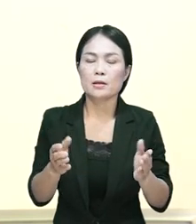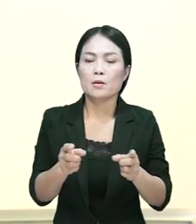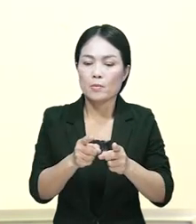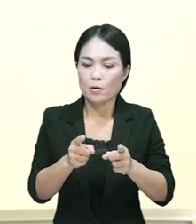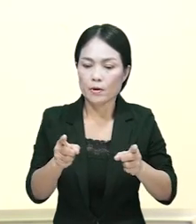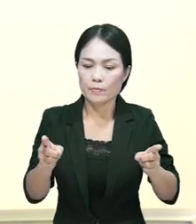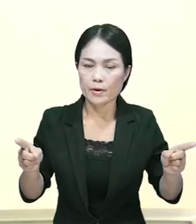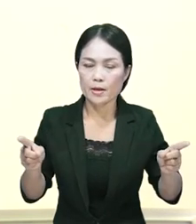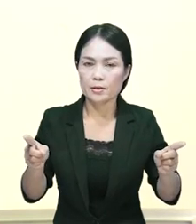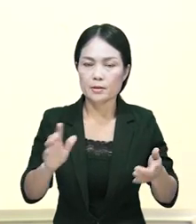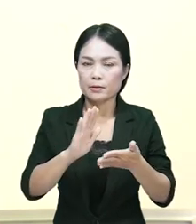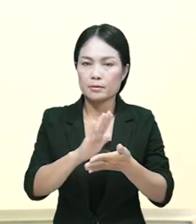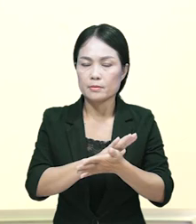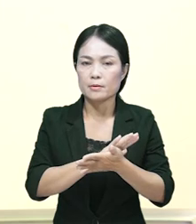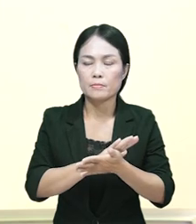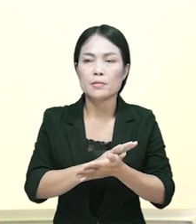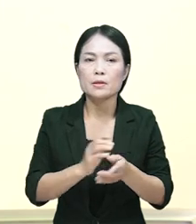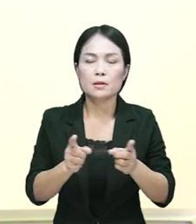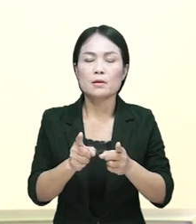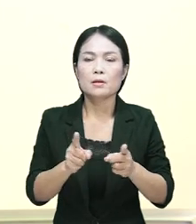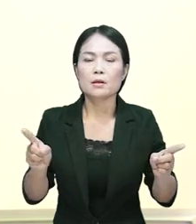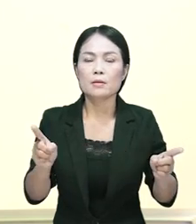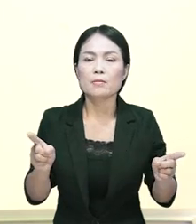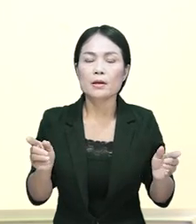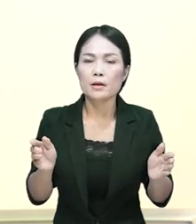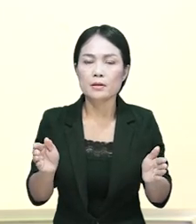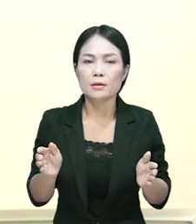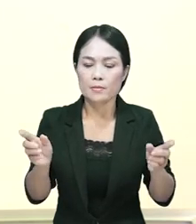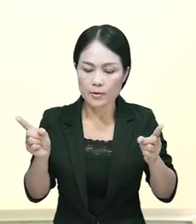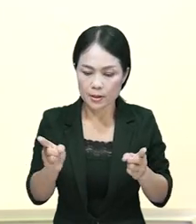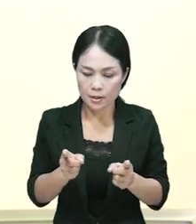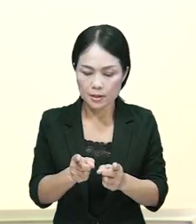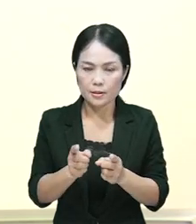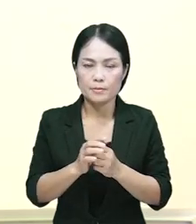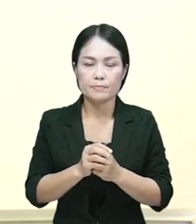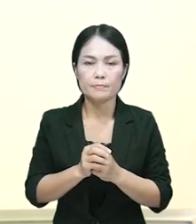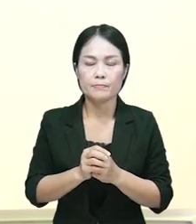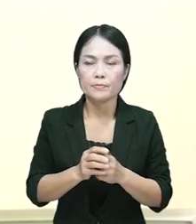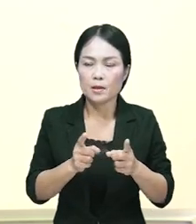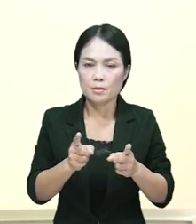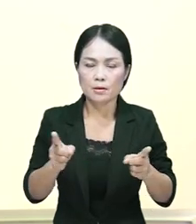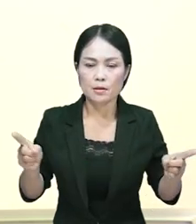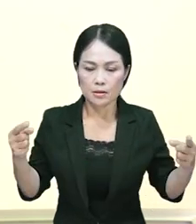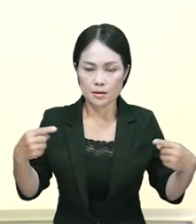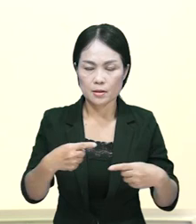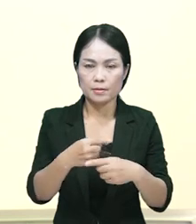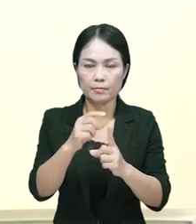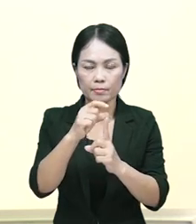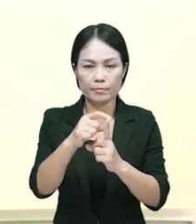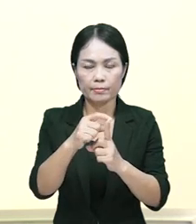វែងណាកូនណាចាចូលក្រដាស់នេះប្រវែងម៉េចកូនគឺប្រវែងខ្លីអញ្ចឹងវែងផ្ទុយជាមួយនឹងពា